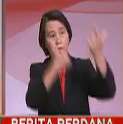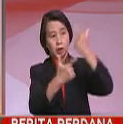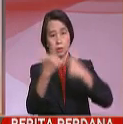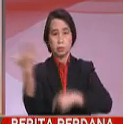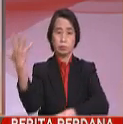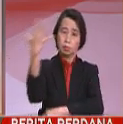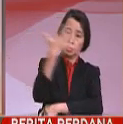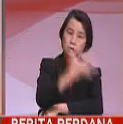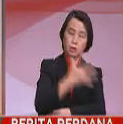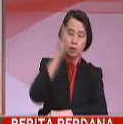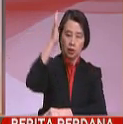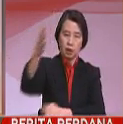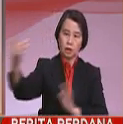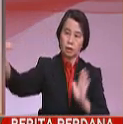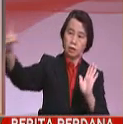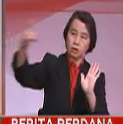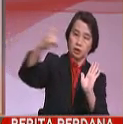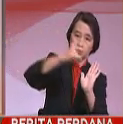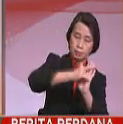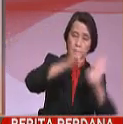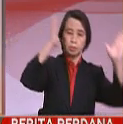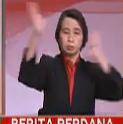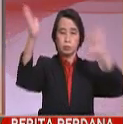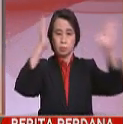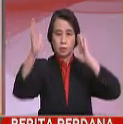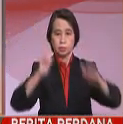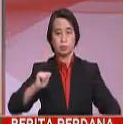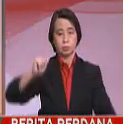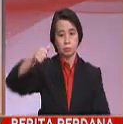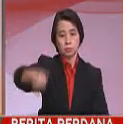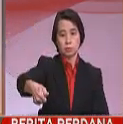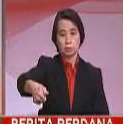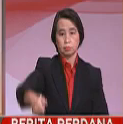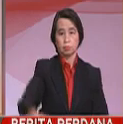5 hari dijadual berangkat pulang ke tanah air esok.